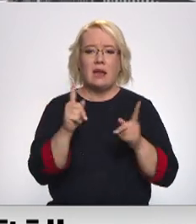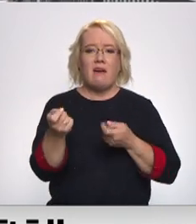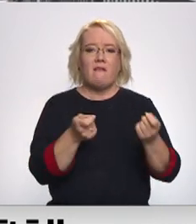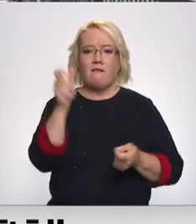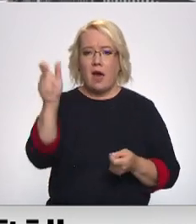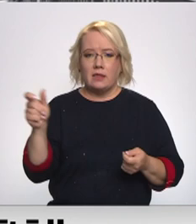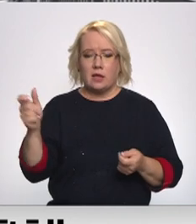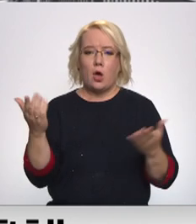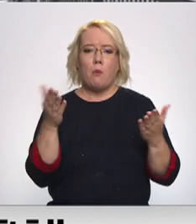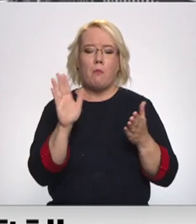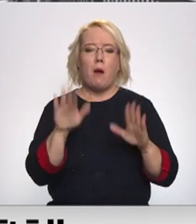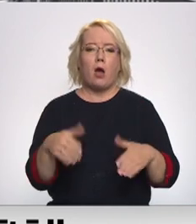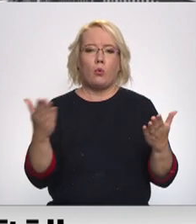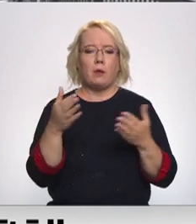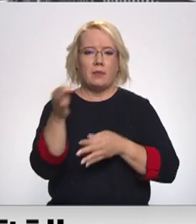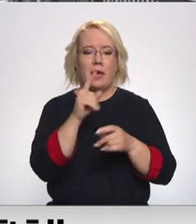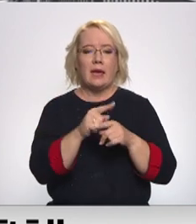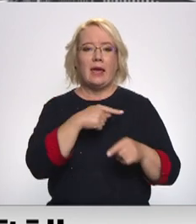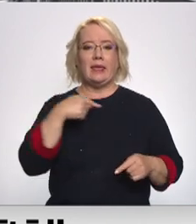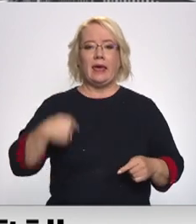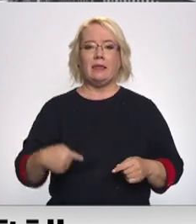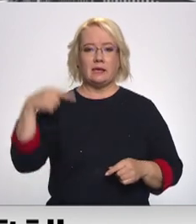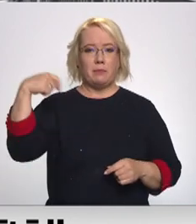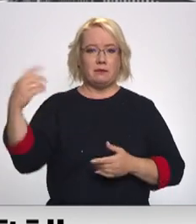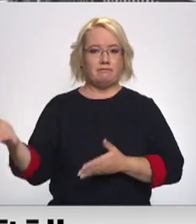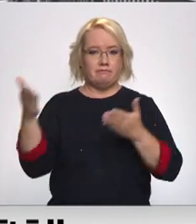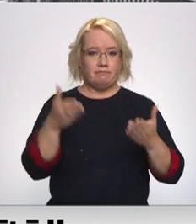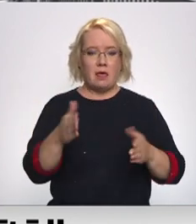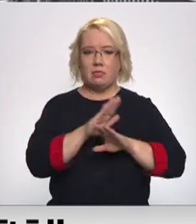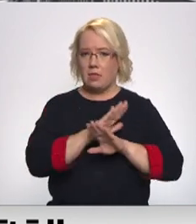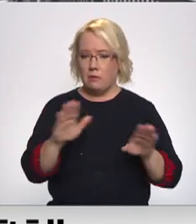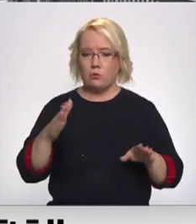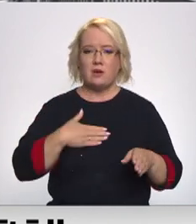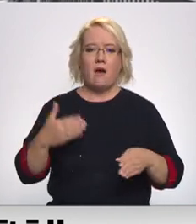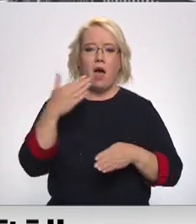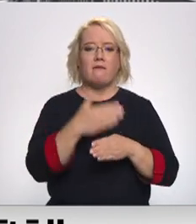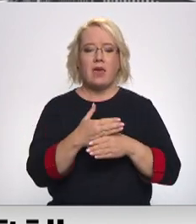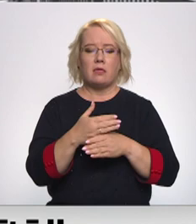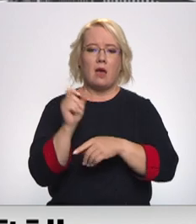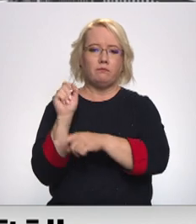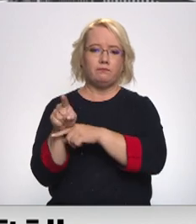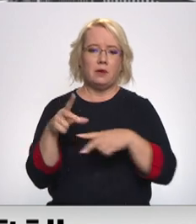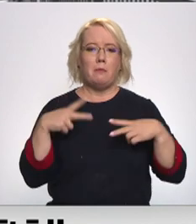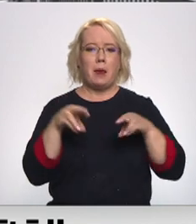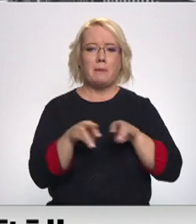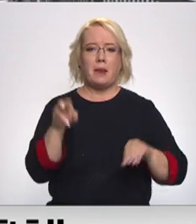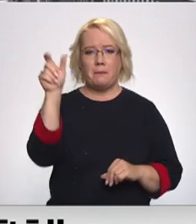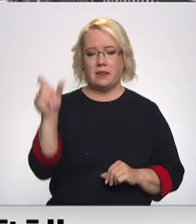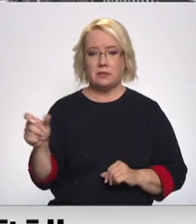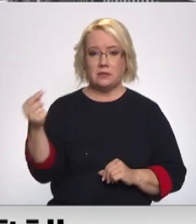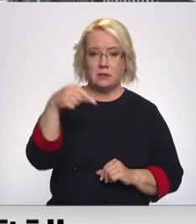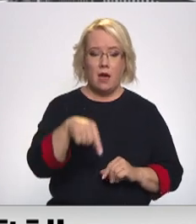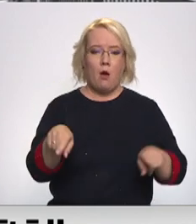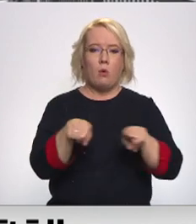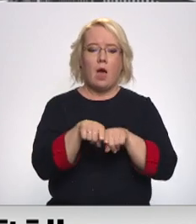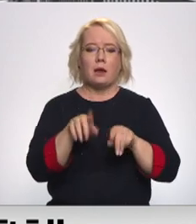ir diskusijas, piemēram, ir aicināts Ķīnas prezidents, viņš nebūs, viņš ir savā vietā nozīmē iezīmēs premjerministru un ir